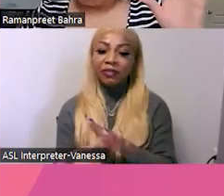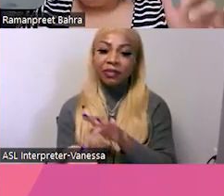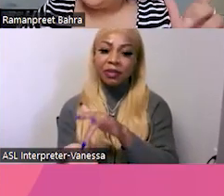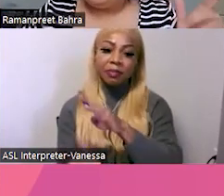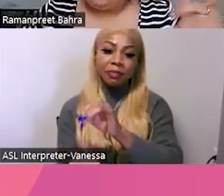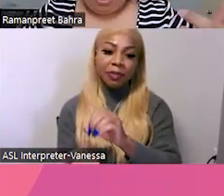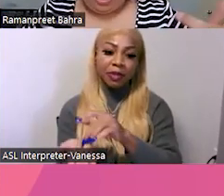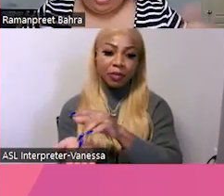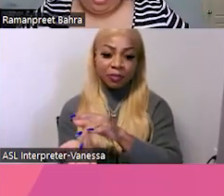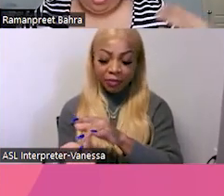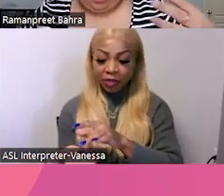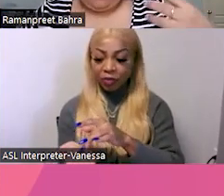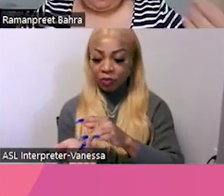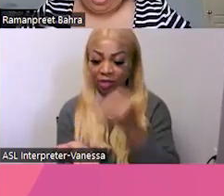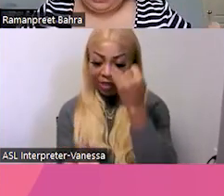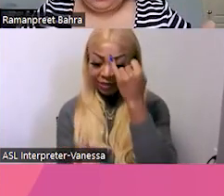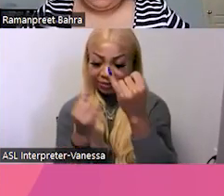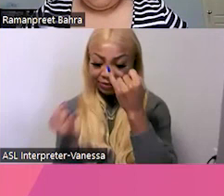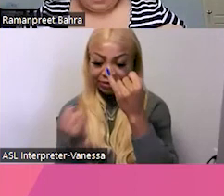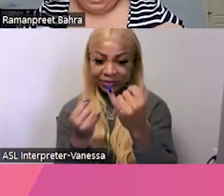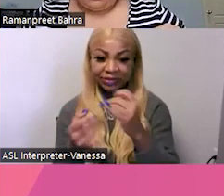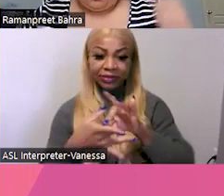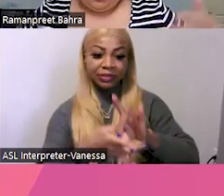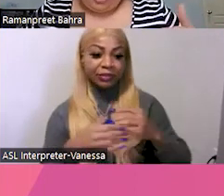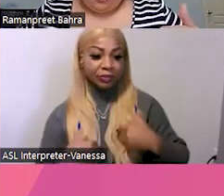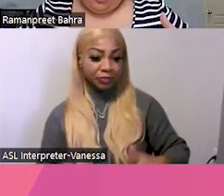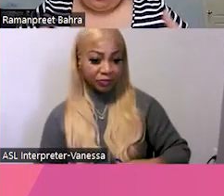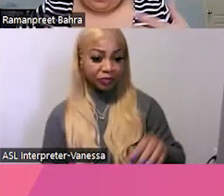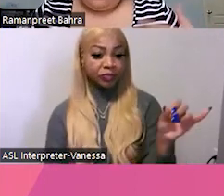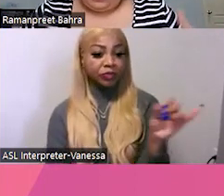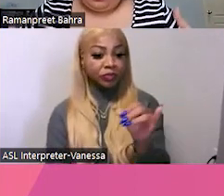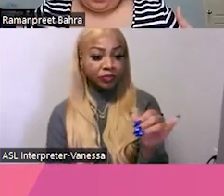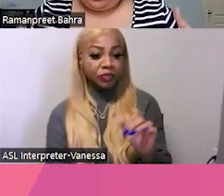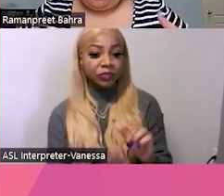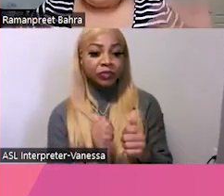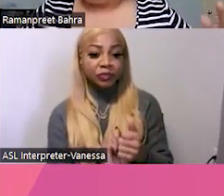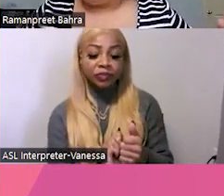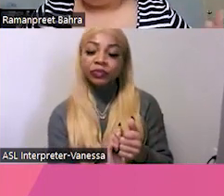problèmes liés à ces notions biomédicales lorsqu'on parle de corps.